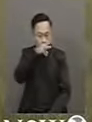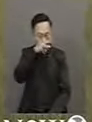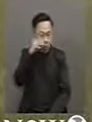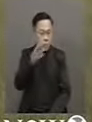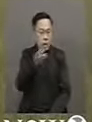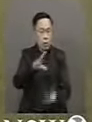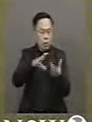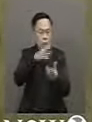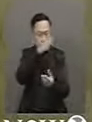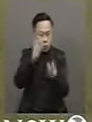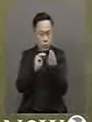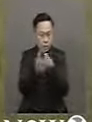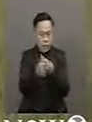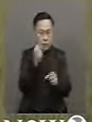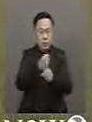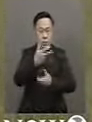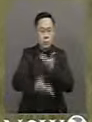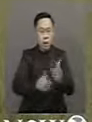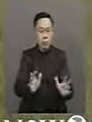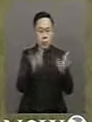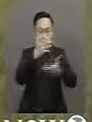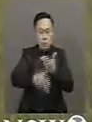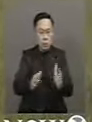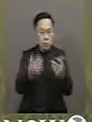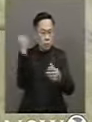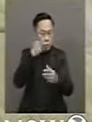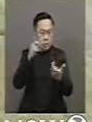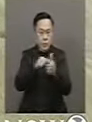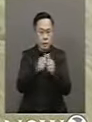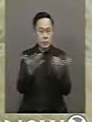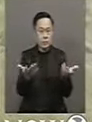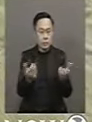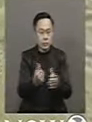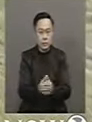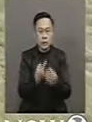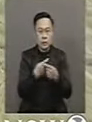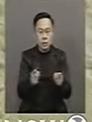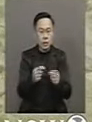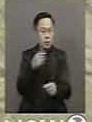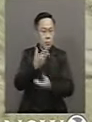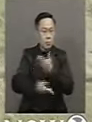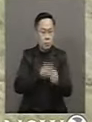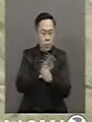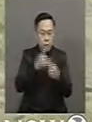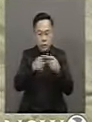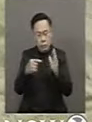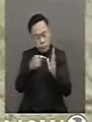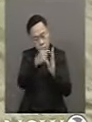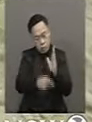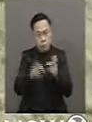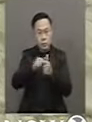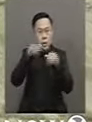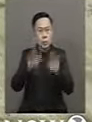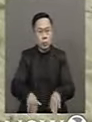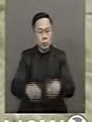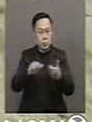หอมมะลิคุณภาพสูงเมื่อผลผลิตผลิตออกมาก็สามารถขายได้ในราคาที่สูงและสุดท้ายก็ไม่เพียงพอกับความต้องการก็เลย